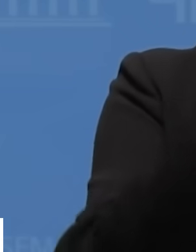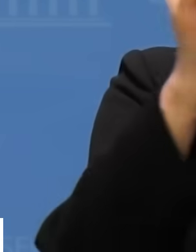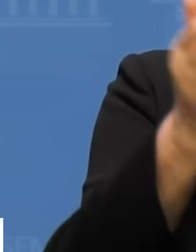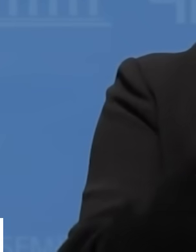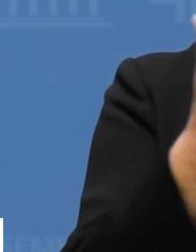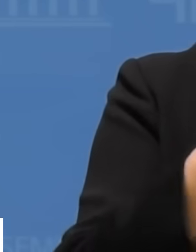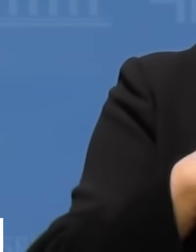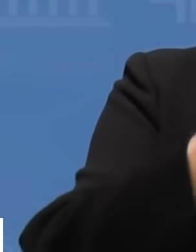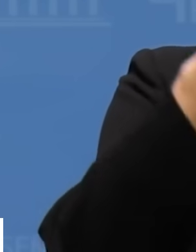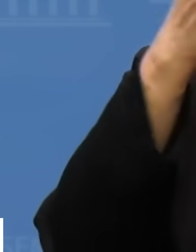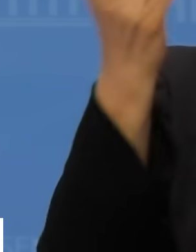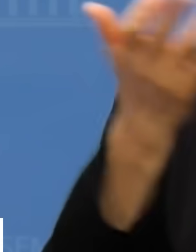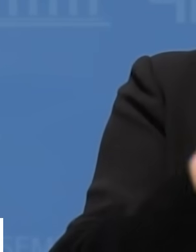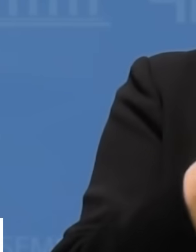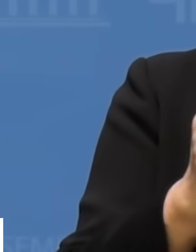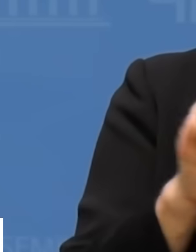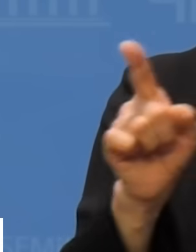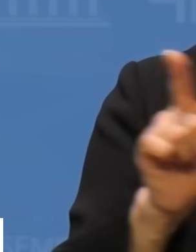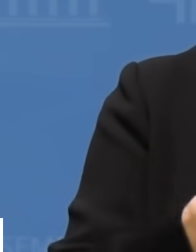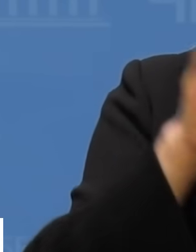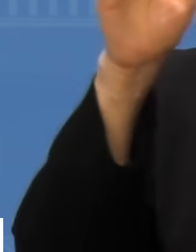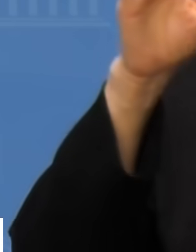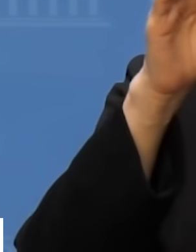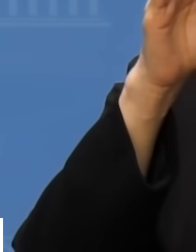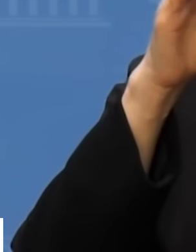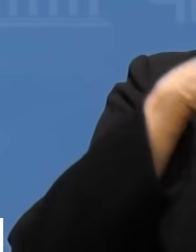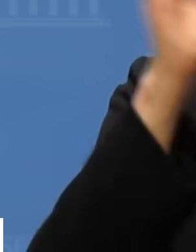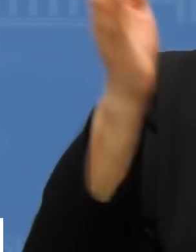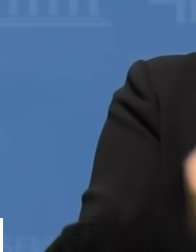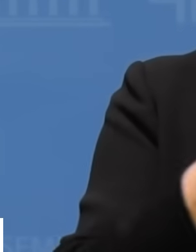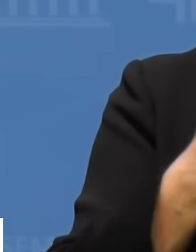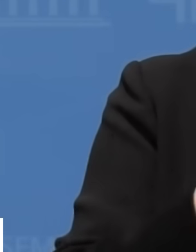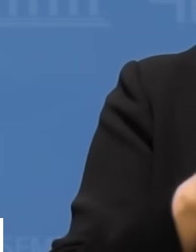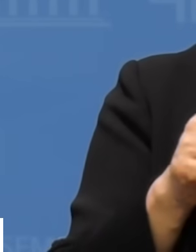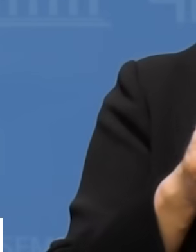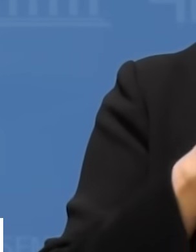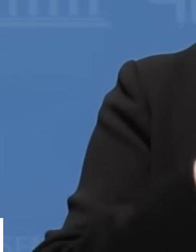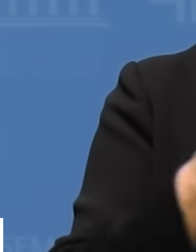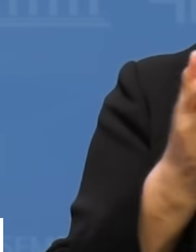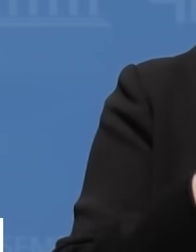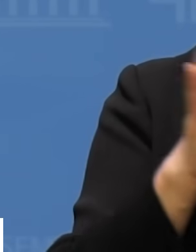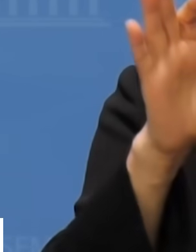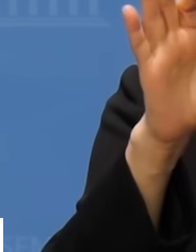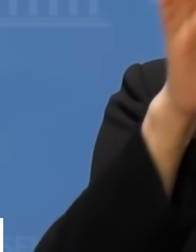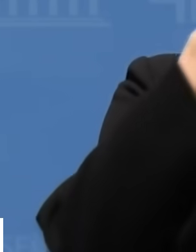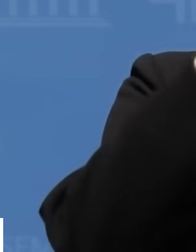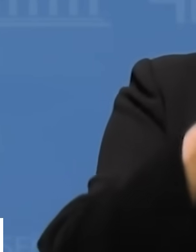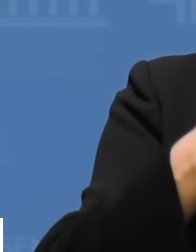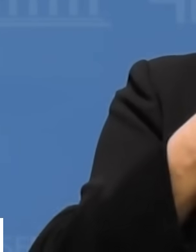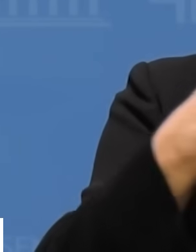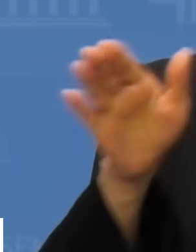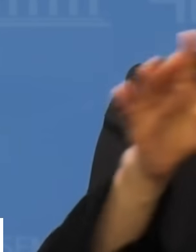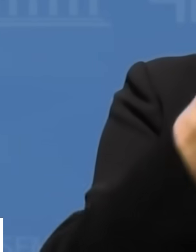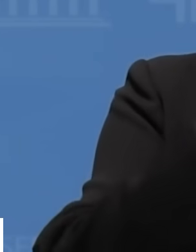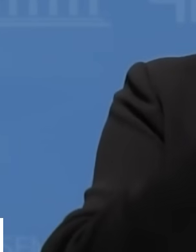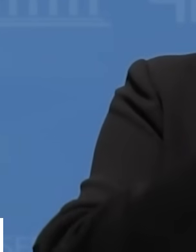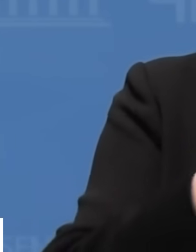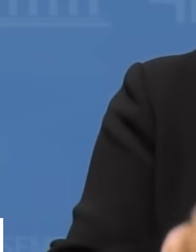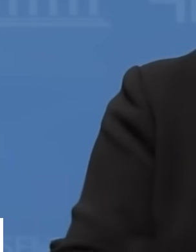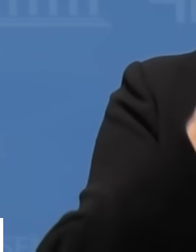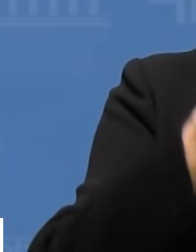추진한 북한산 고도 제한 완화에 이어 종상향을 추진하고 용적률을 높여서 사업성을